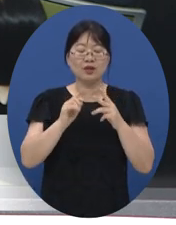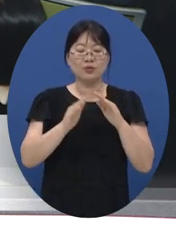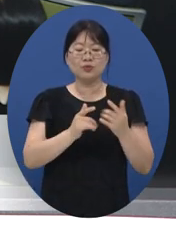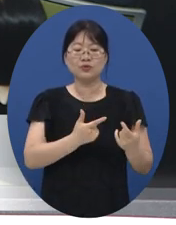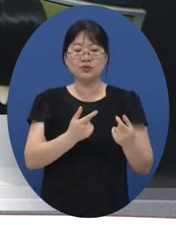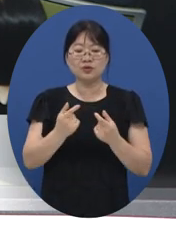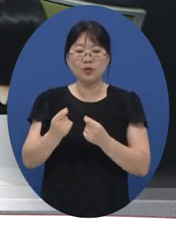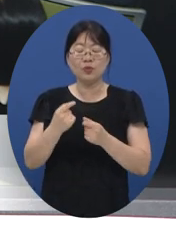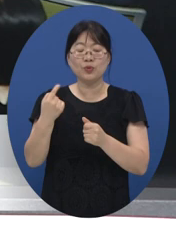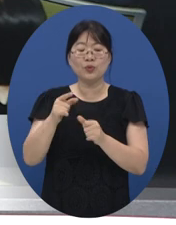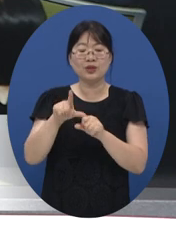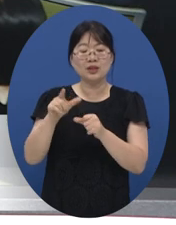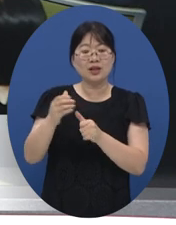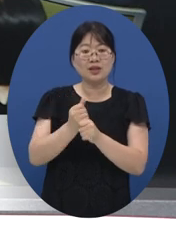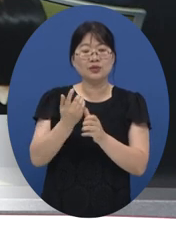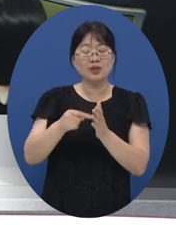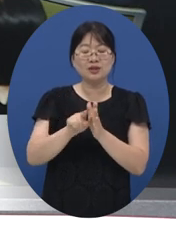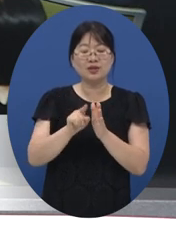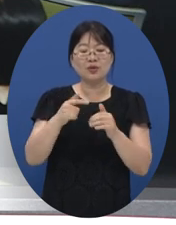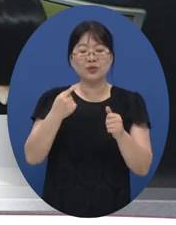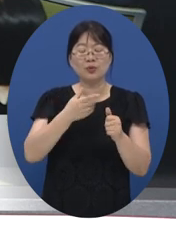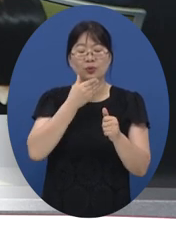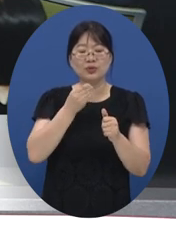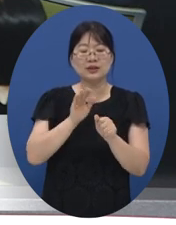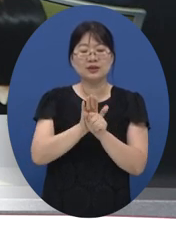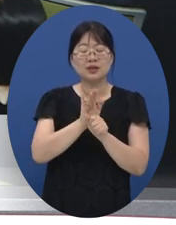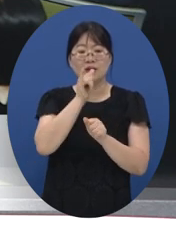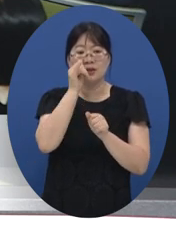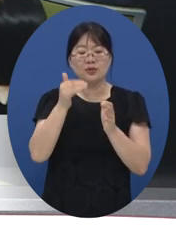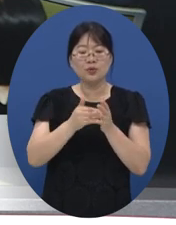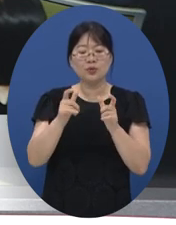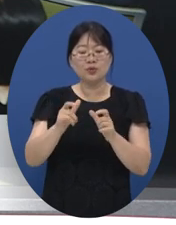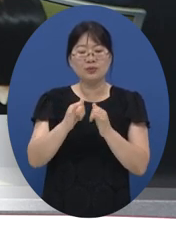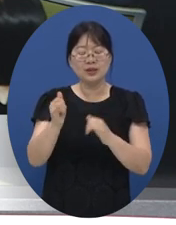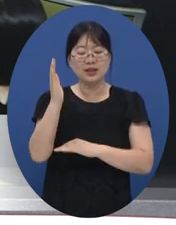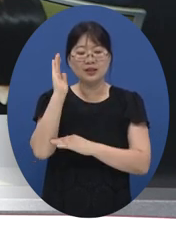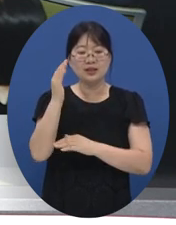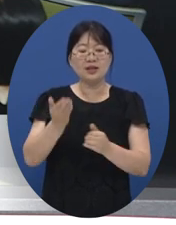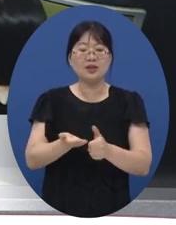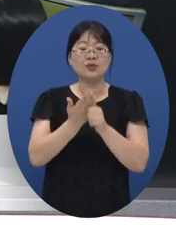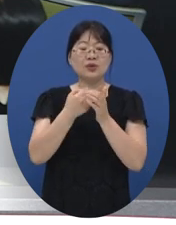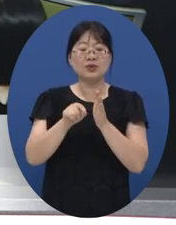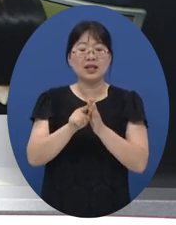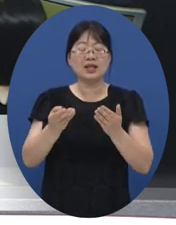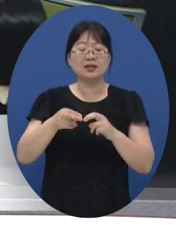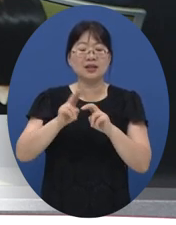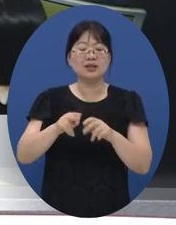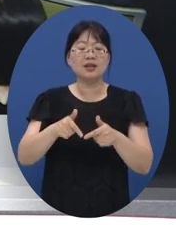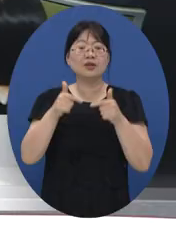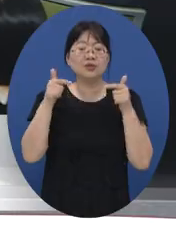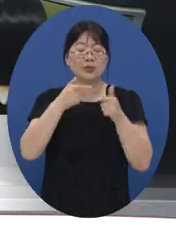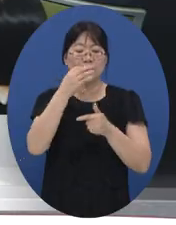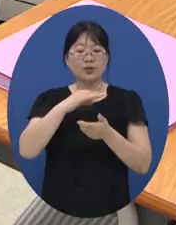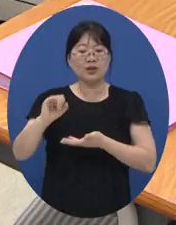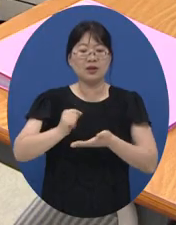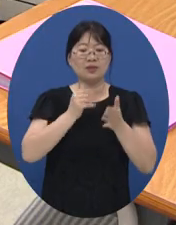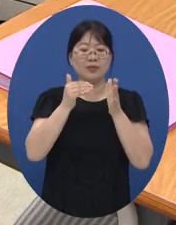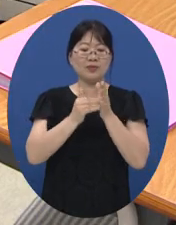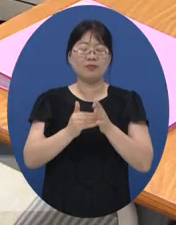교육 기회를 누릴 수 있도록 교육 복수 를 지원하고 도민 강사 양성을 통해 일자리 창출 효과까지 내고 있습니다